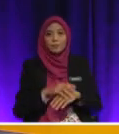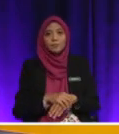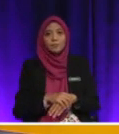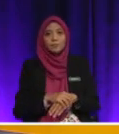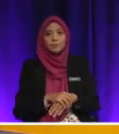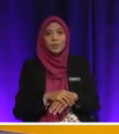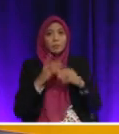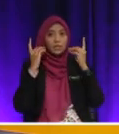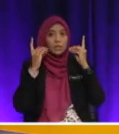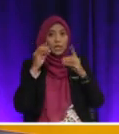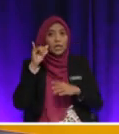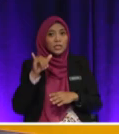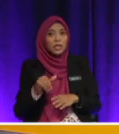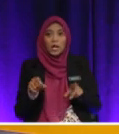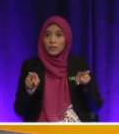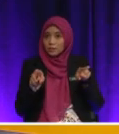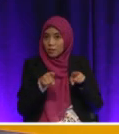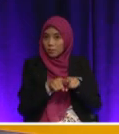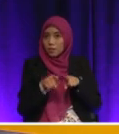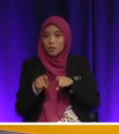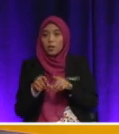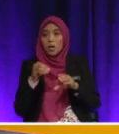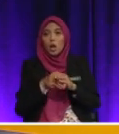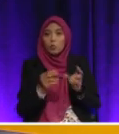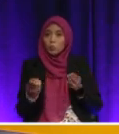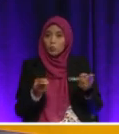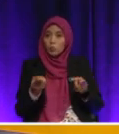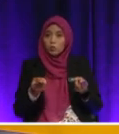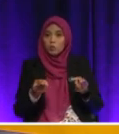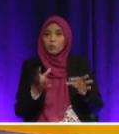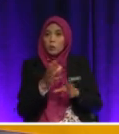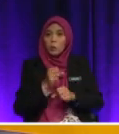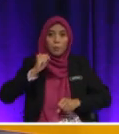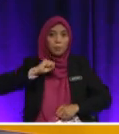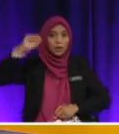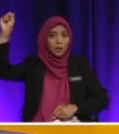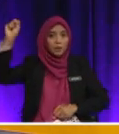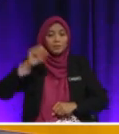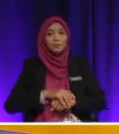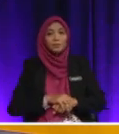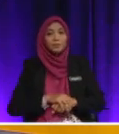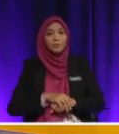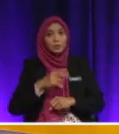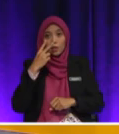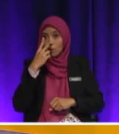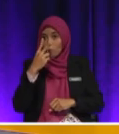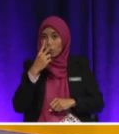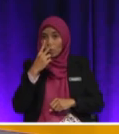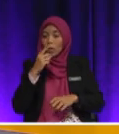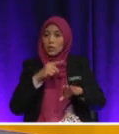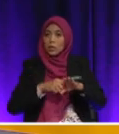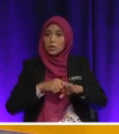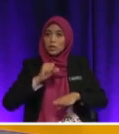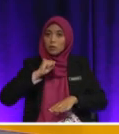seragam bisa Wak dan sabar dalam use untuk mendapatkan kemerdekaan ya Jadi kita lihat kalau di sawah dan